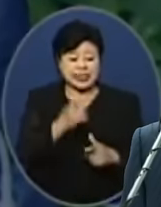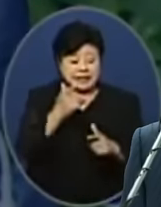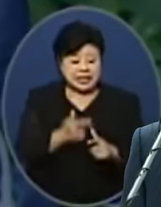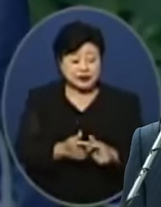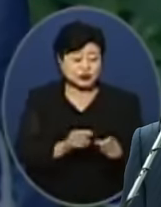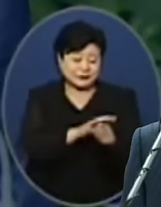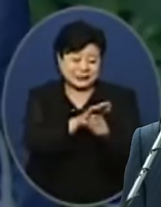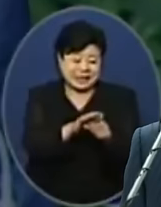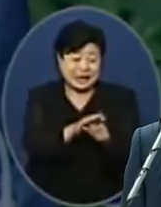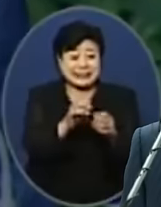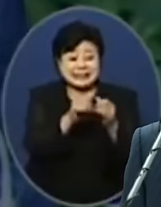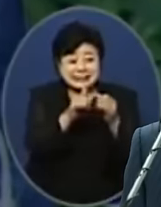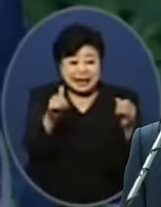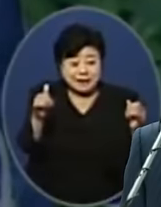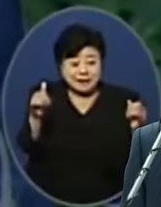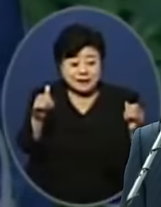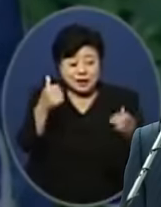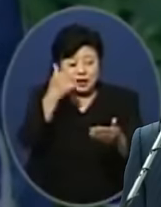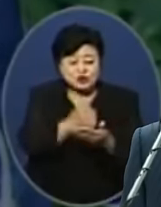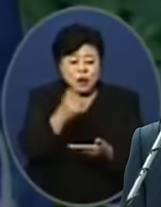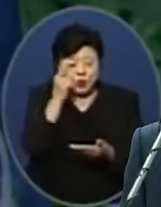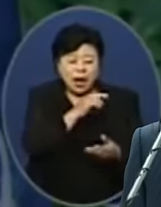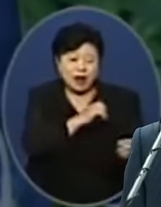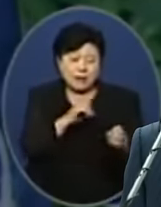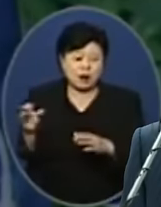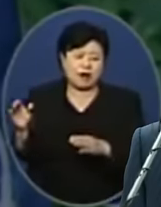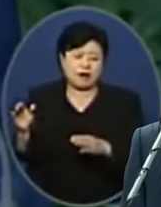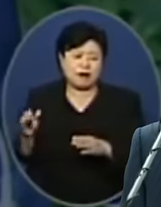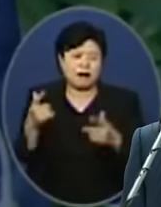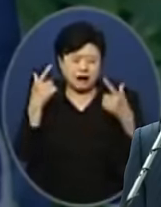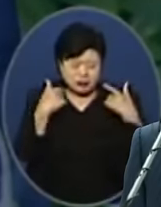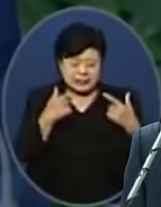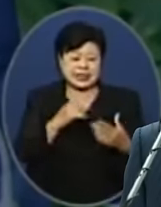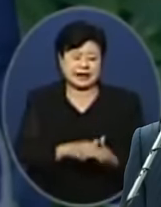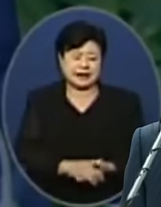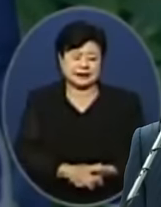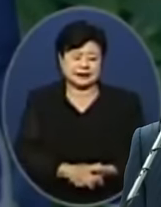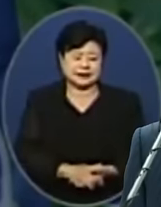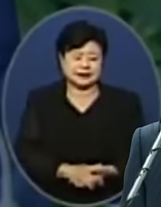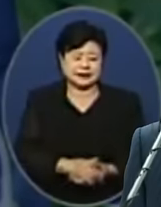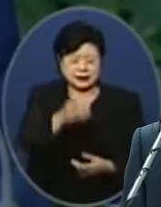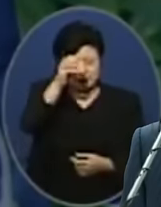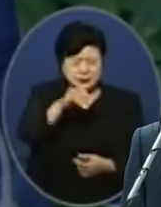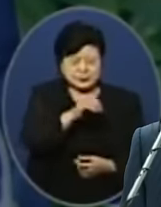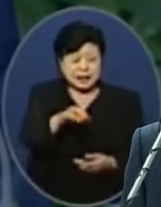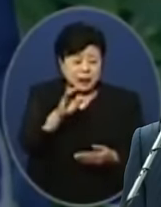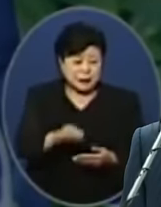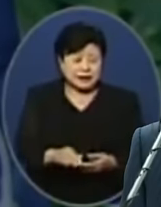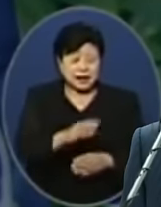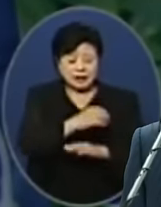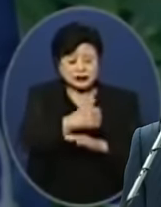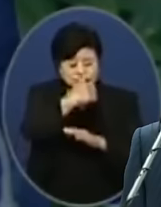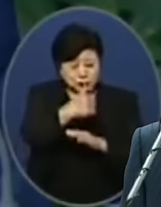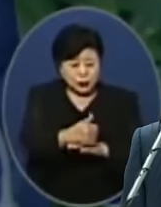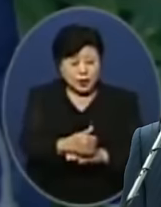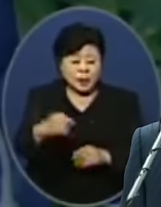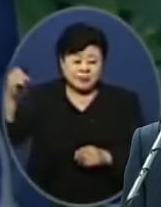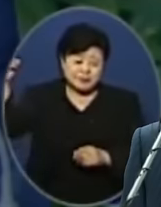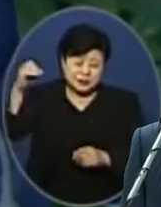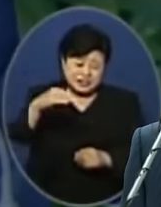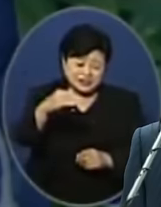예수님을 사랑하는 자는 죄악을 버리고 언제나 십자가 및 그리스도의